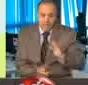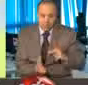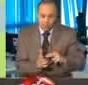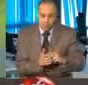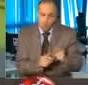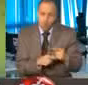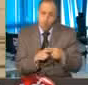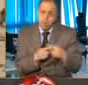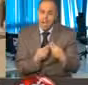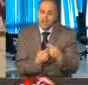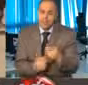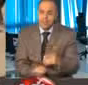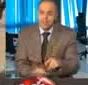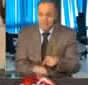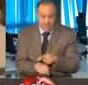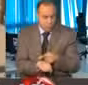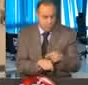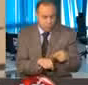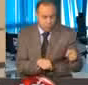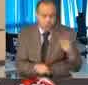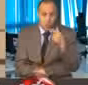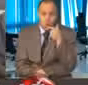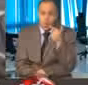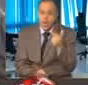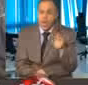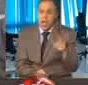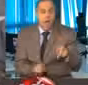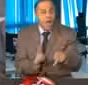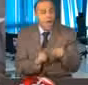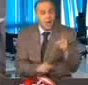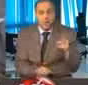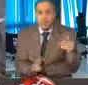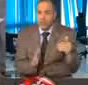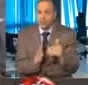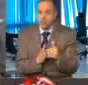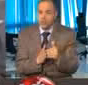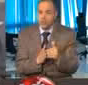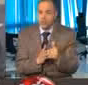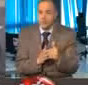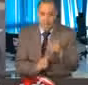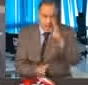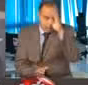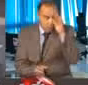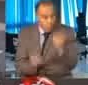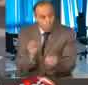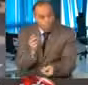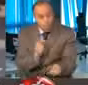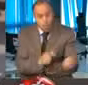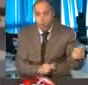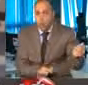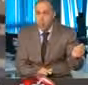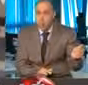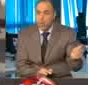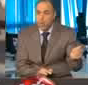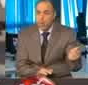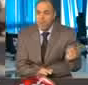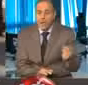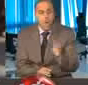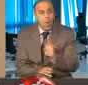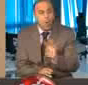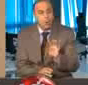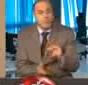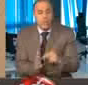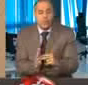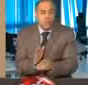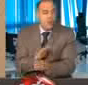وحلفائها. لحظات قاتمة قد تتعمق أكثر مع وصول آلاف العراقيين الفارين من الحرب في بلادهم إلى الحدود الشرقية